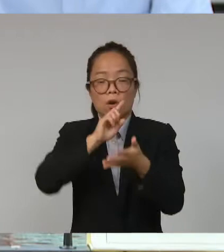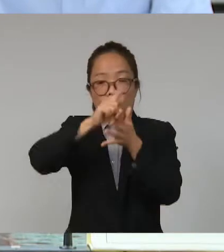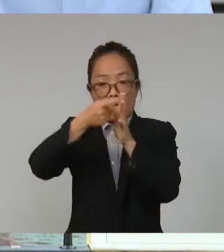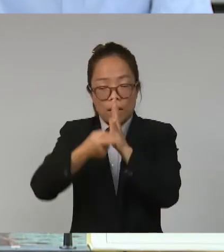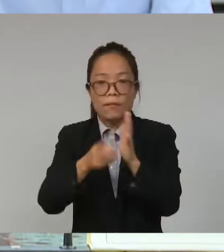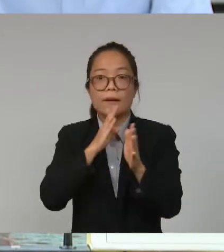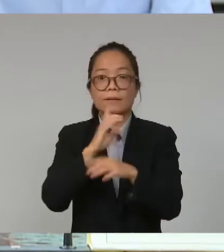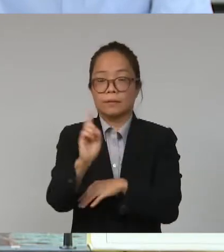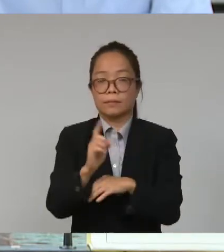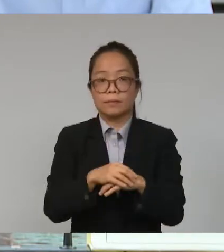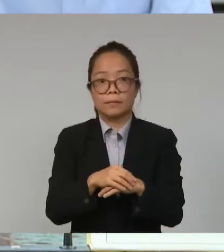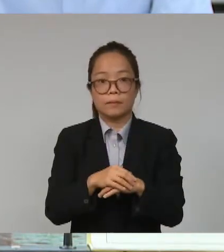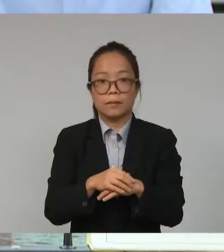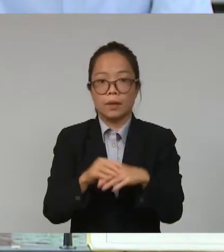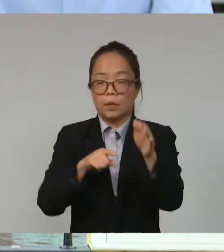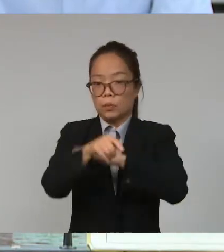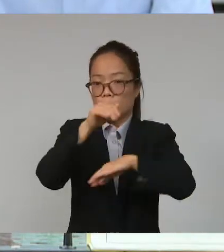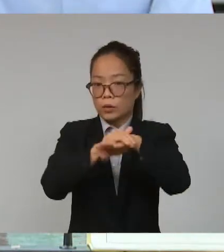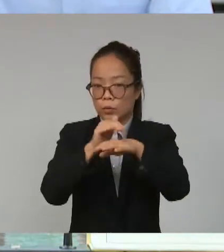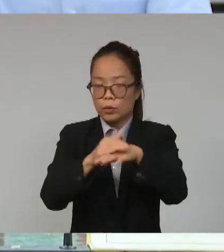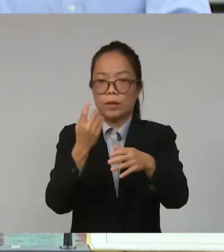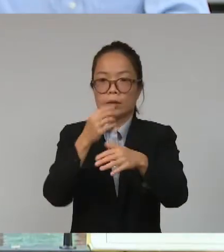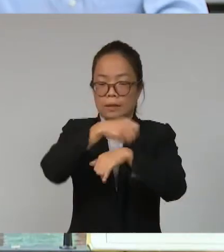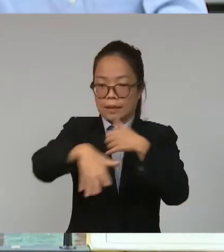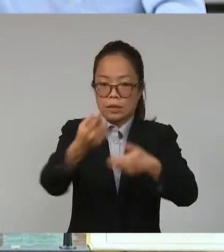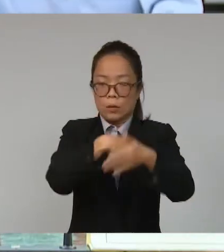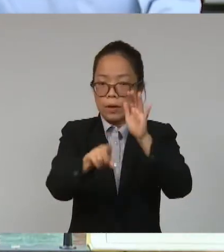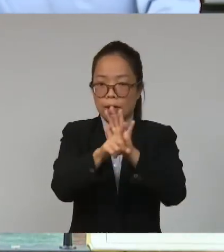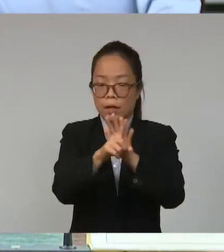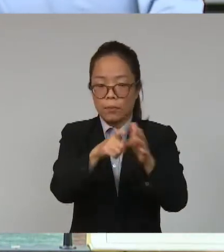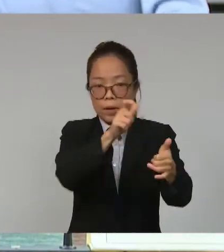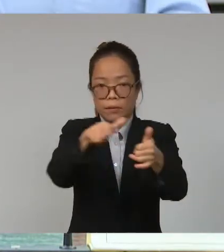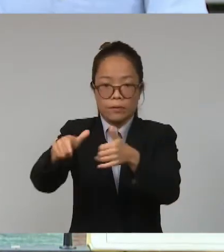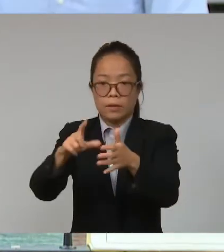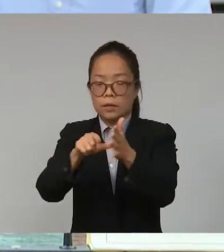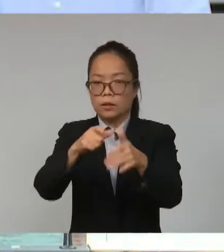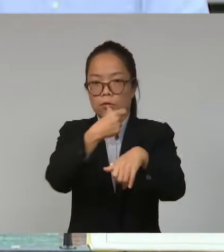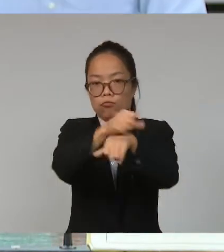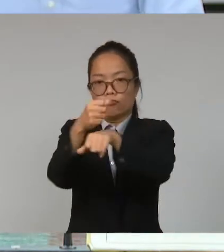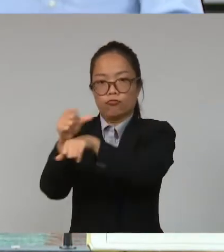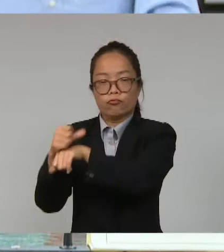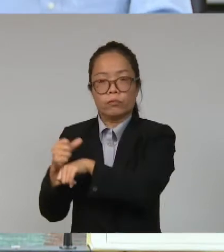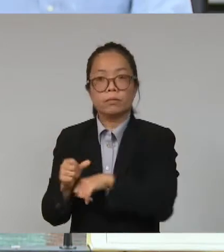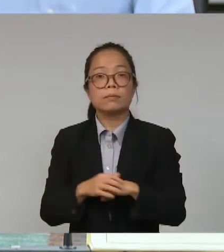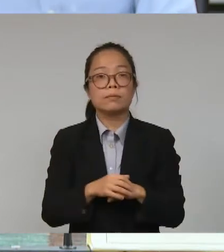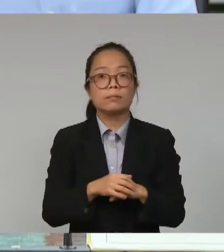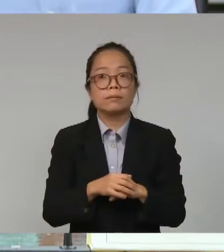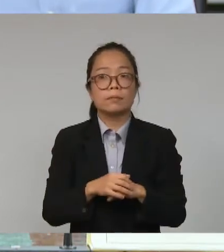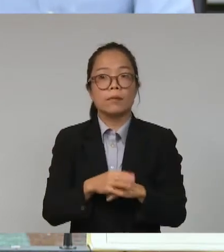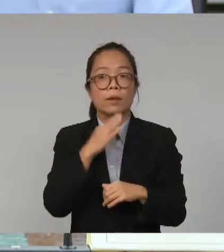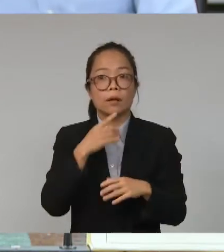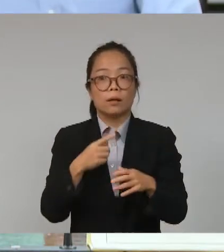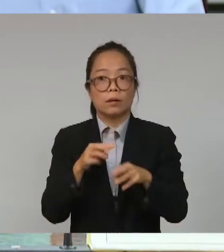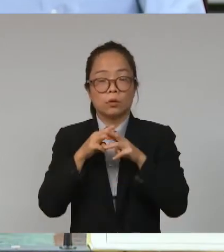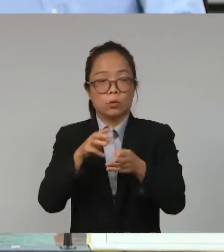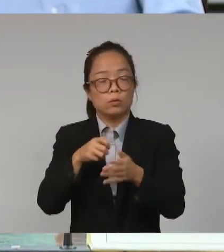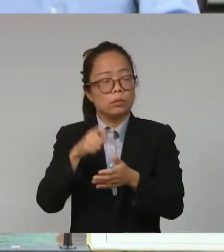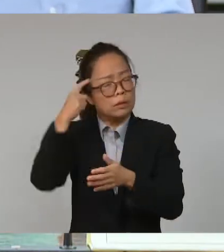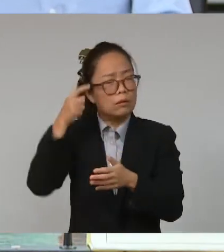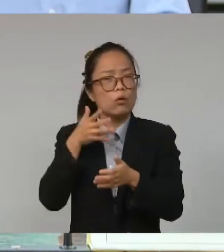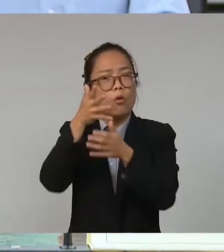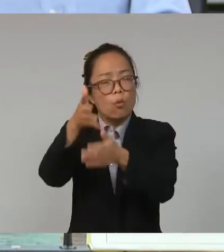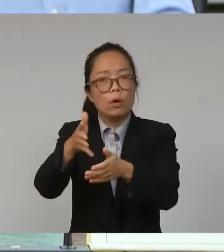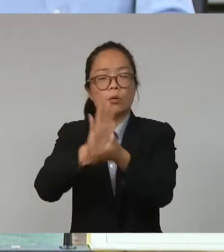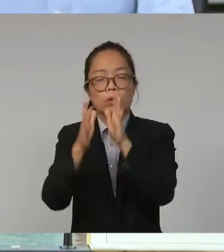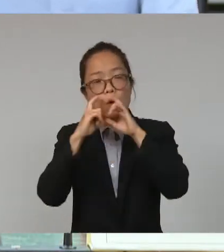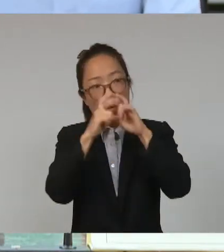序为学者、专家、机关代表各发言者的时间分配为5分钟，出席者发问及答复